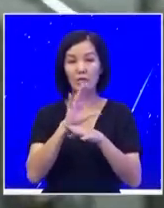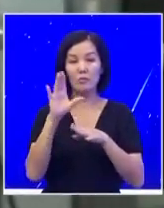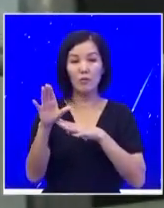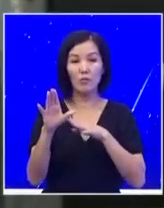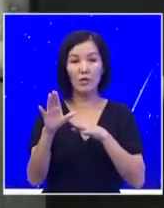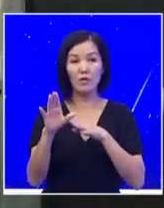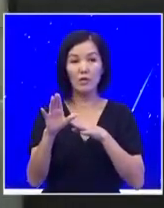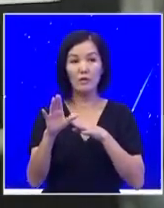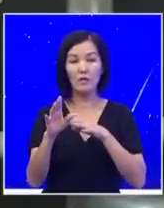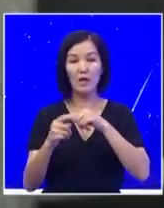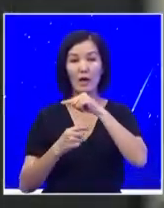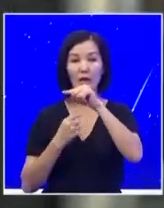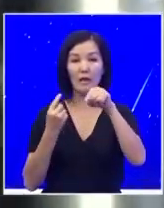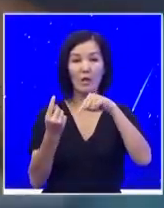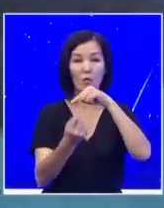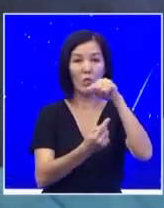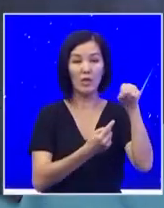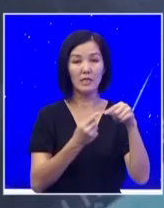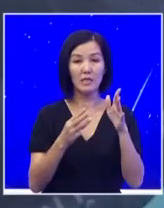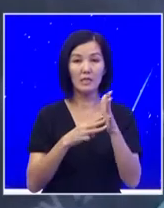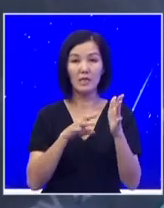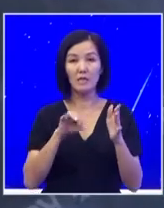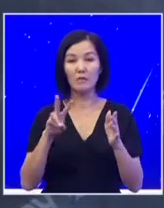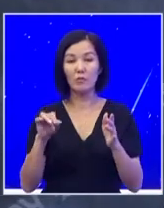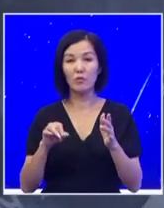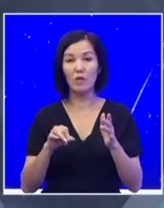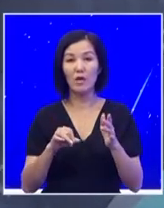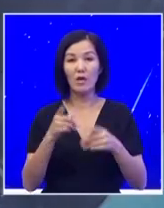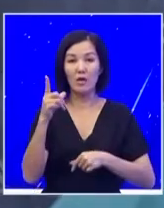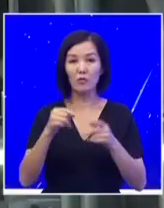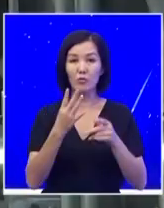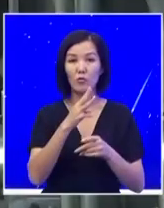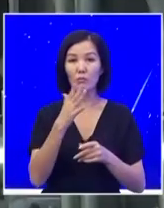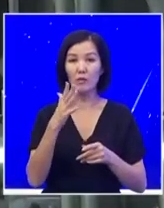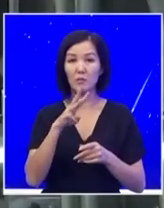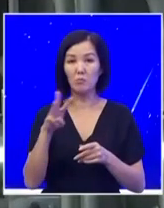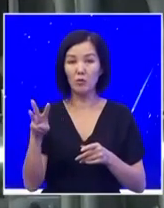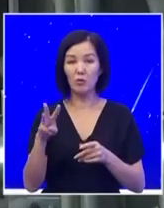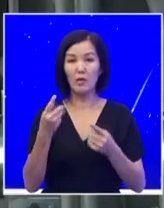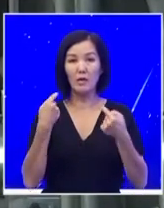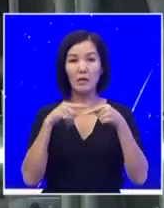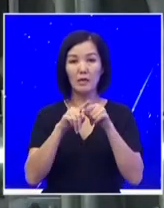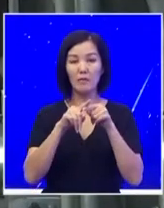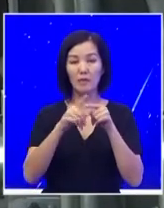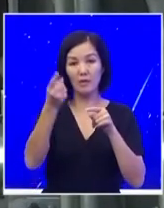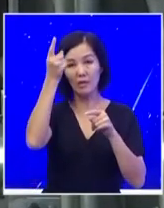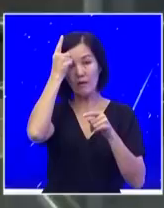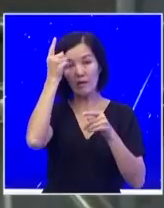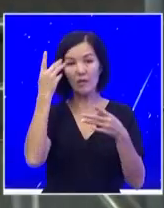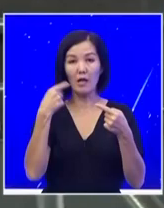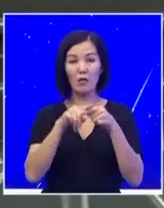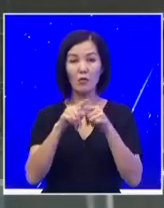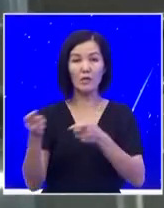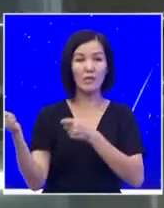Карусельдің айналу уақытысы 8 минут, сиырдың сауылу уақытысы 4-5 минут уақыт ұстайды. Неміс технологиясы малға адамды мейлінше